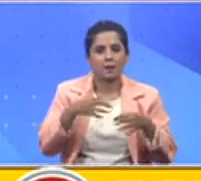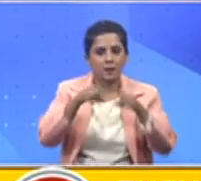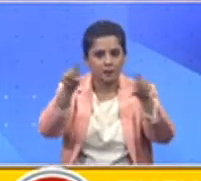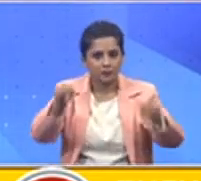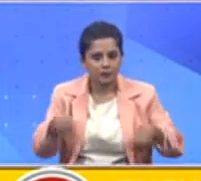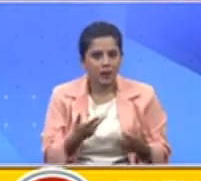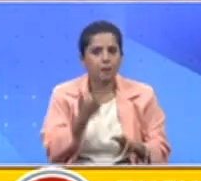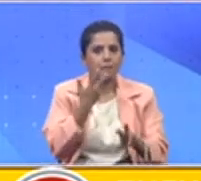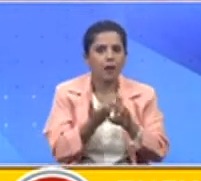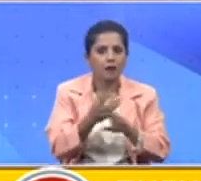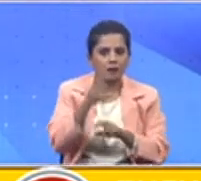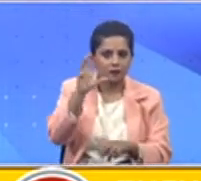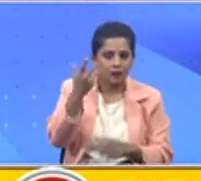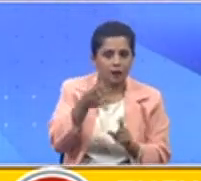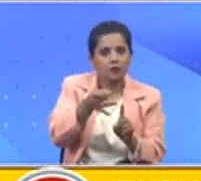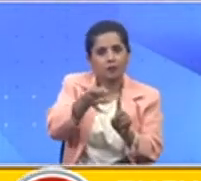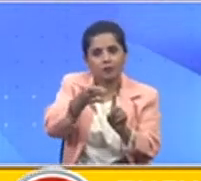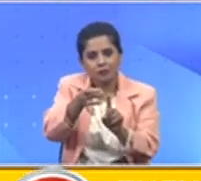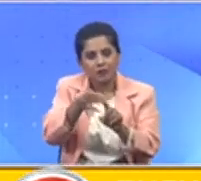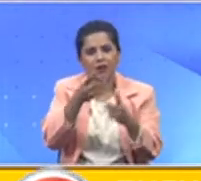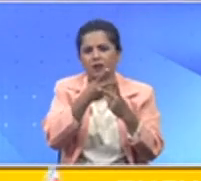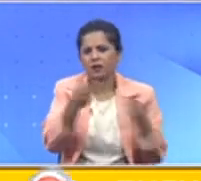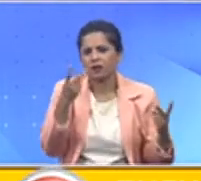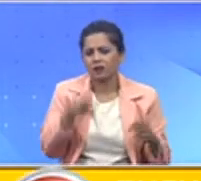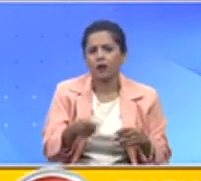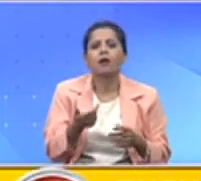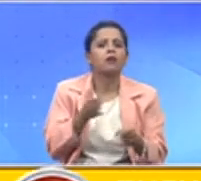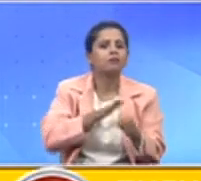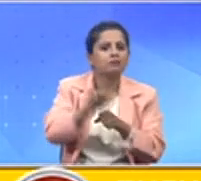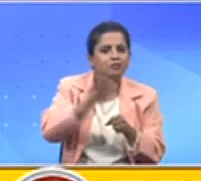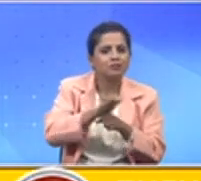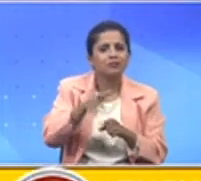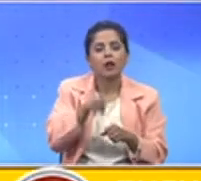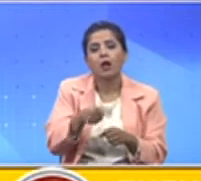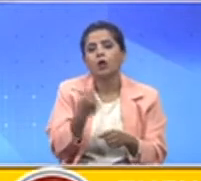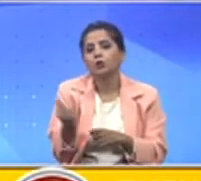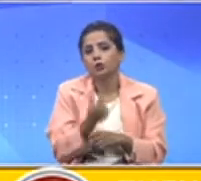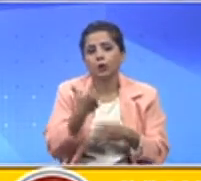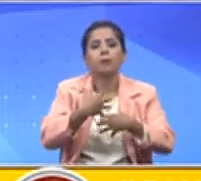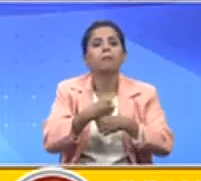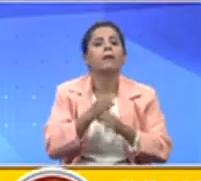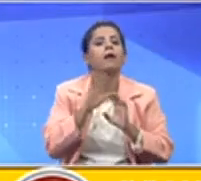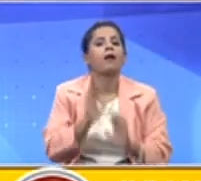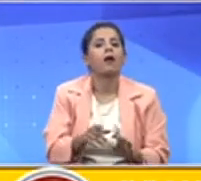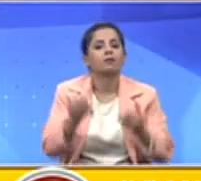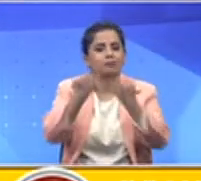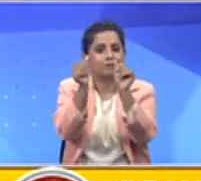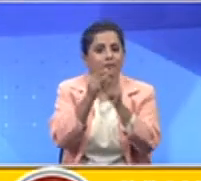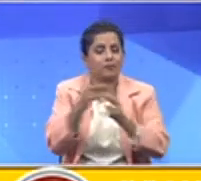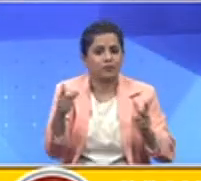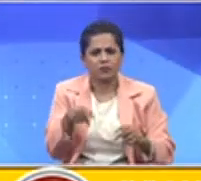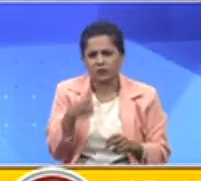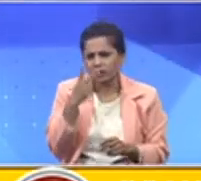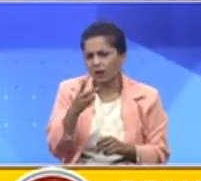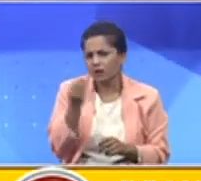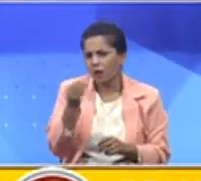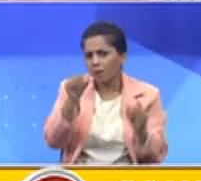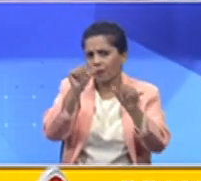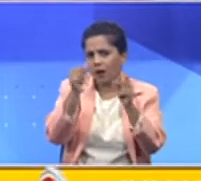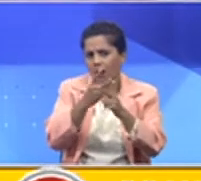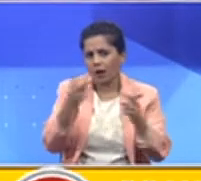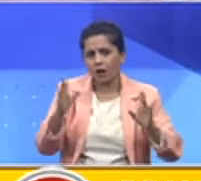स्टोन, मेटल और लकडी के इस्तमाल से बनाई गई हैं, इन में से कुछ तो ऐसी हैं,